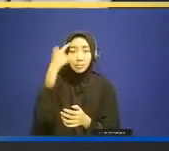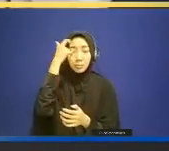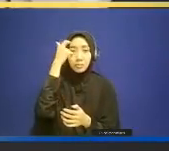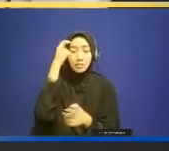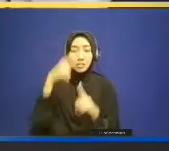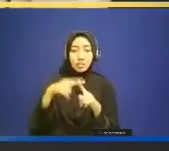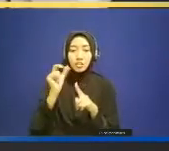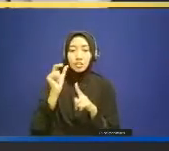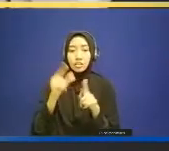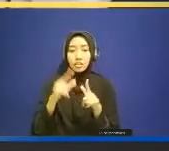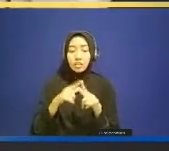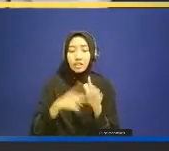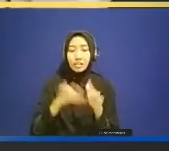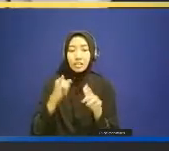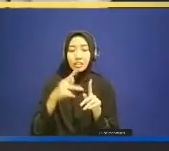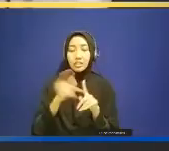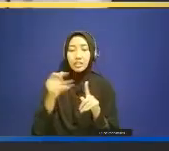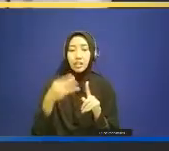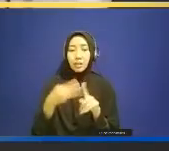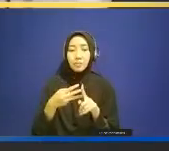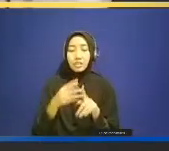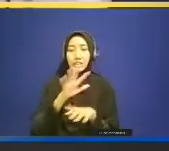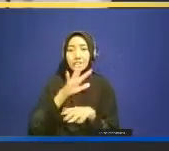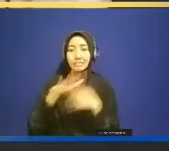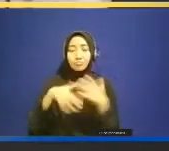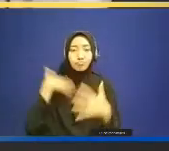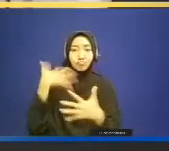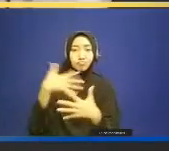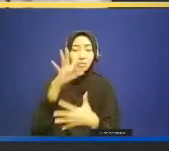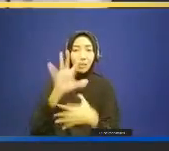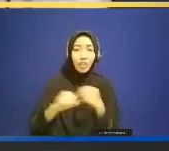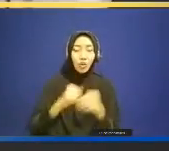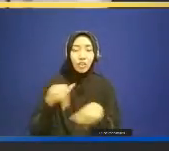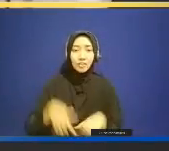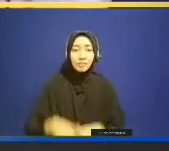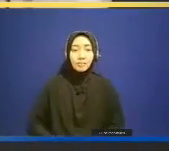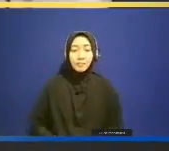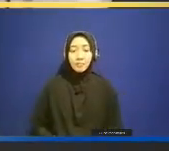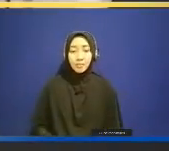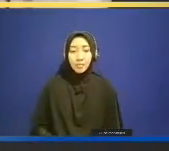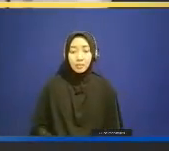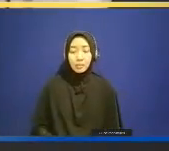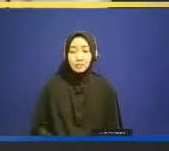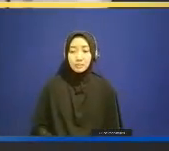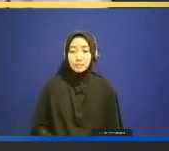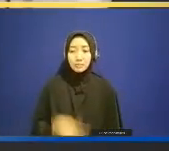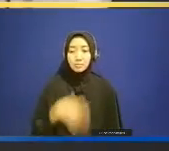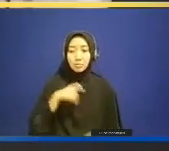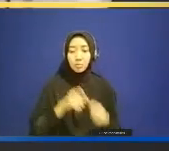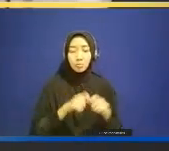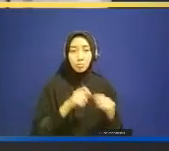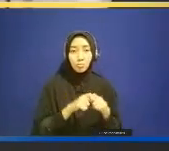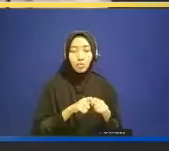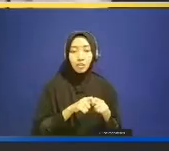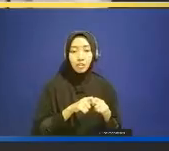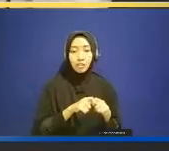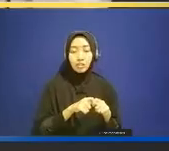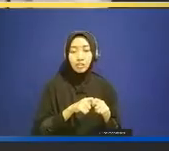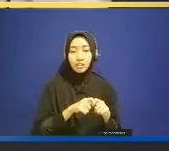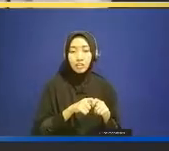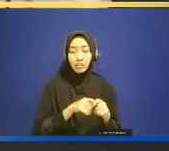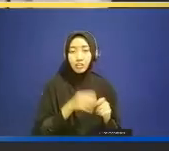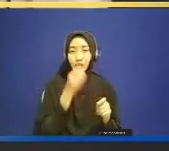ditanya apa lima tahun ini gitu nah terkait dengan Allah polusi mau bikin susu tested on